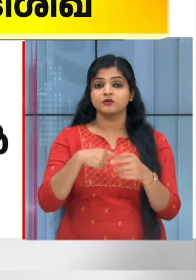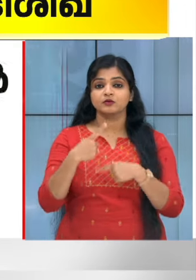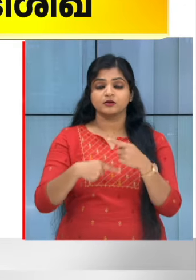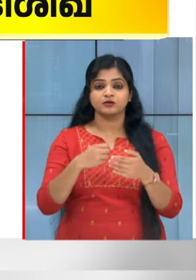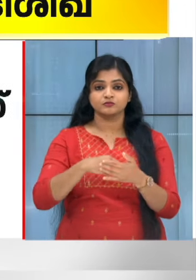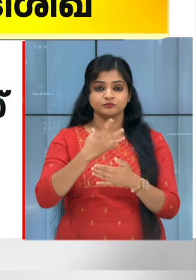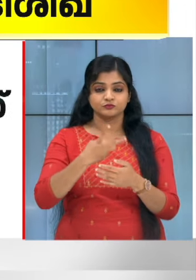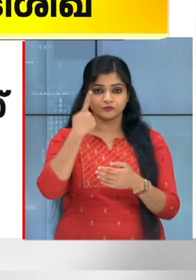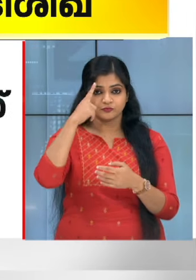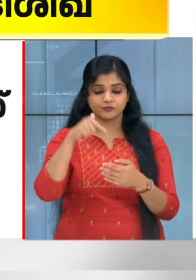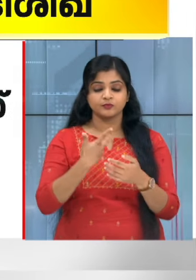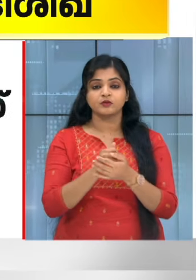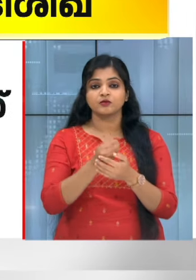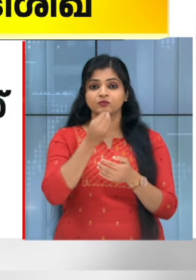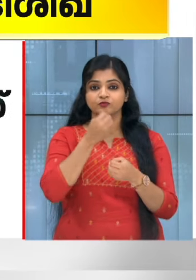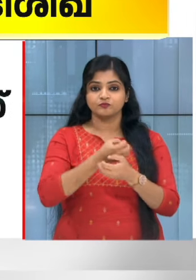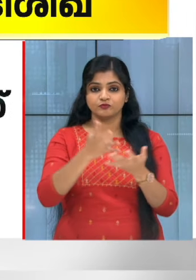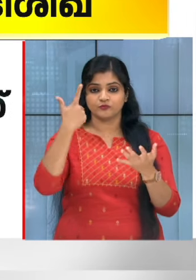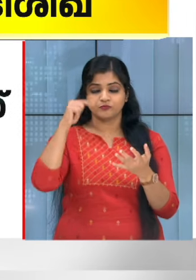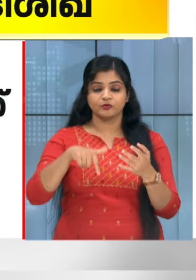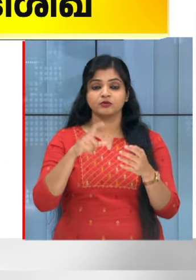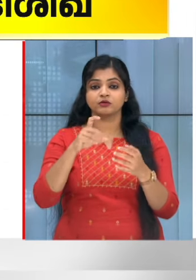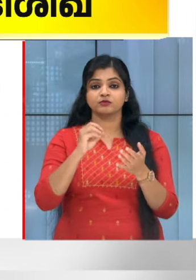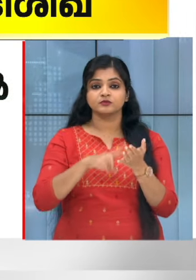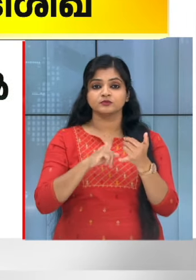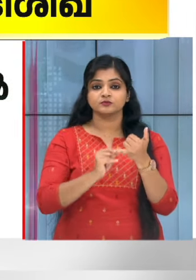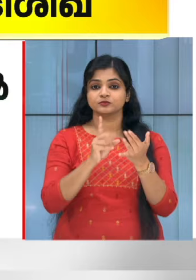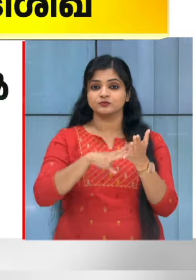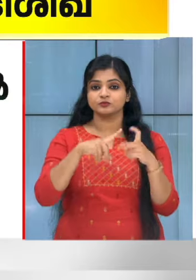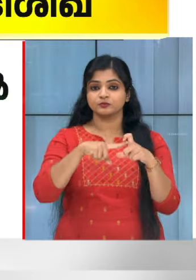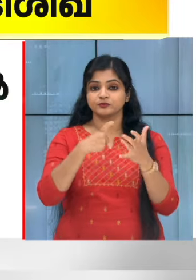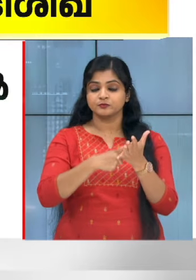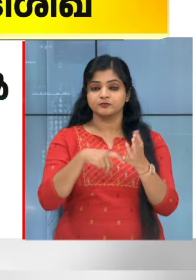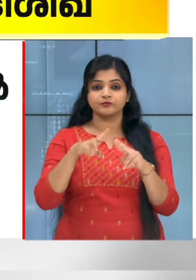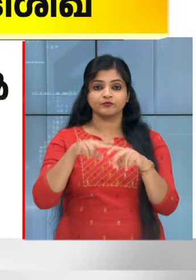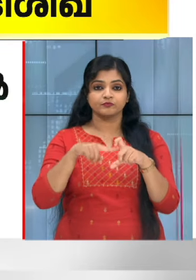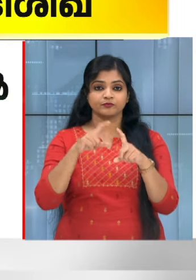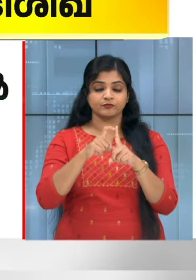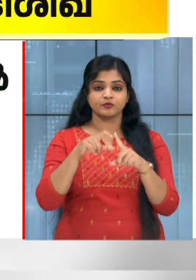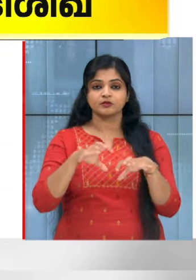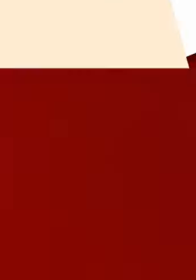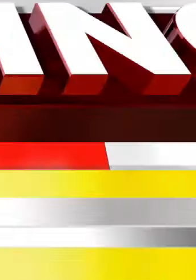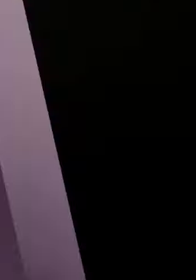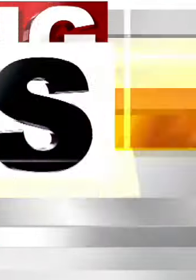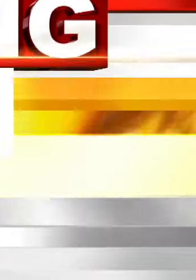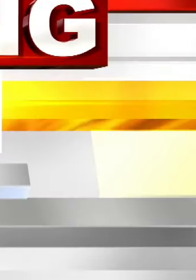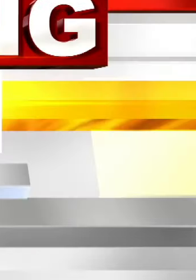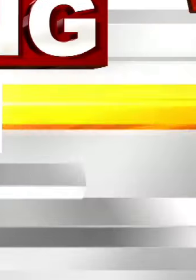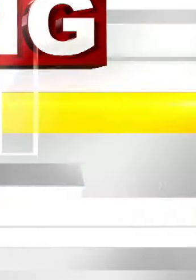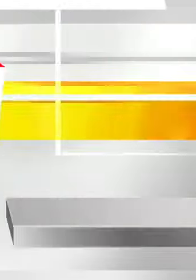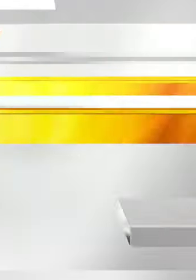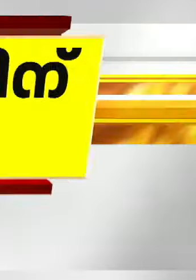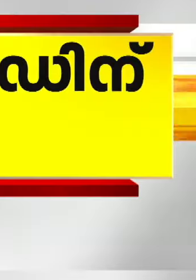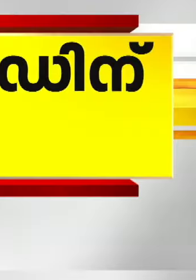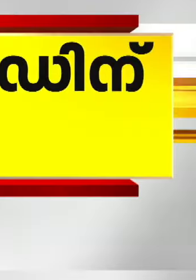അന്നദാനത്തിലുമായി കൺസ്യൂമർ ഫെഡിൽ നിന്നാണ് സാധനങ്ങൾ വാങ്ങിയിരുന്നത്. ഈ ഇത്തരം സാധനങ്ങൾ വാങ്ങിയ വകയിൽ ക്ഷേത്ര ഭരണസമിതി 90 ലക്ഷം രൂപയോളം കൺസ്യൂമർ